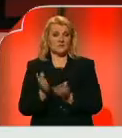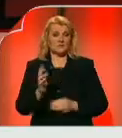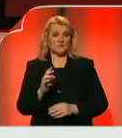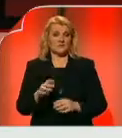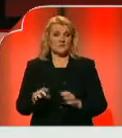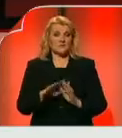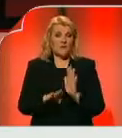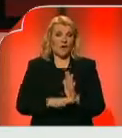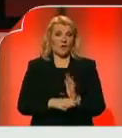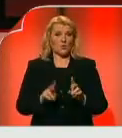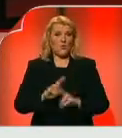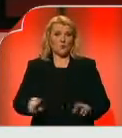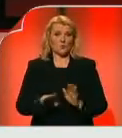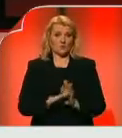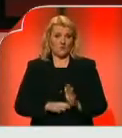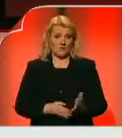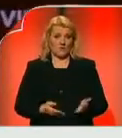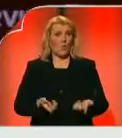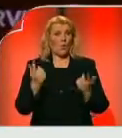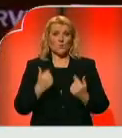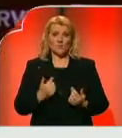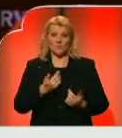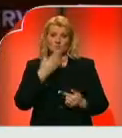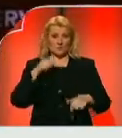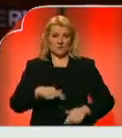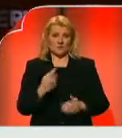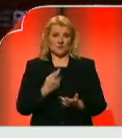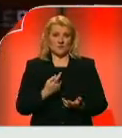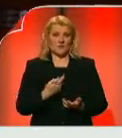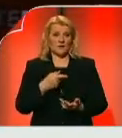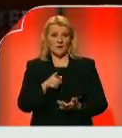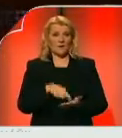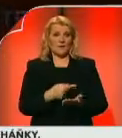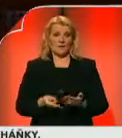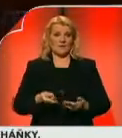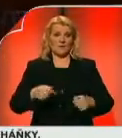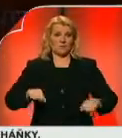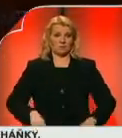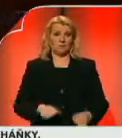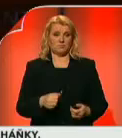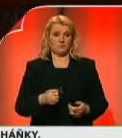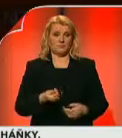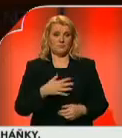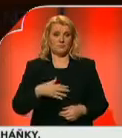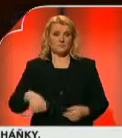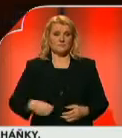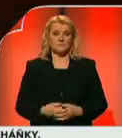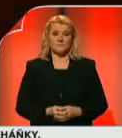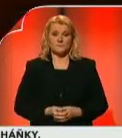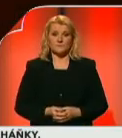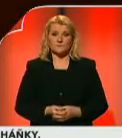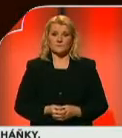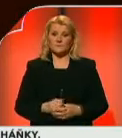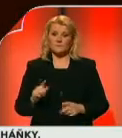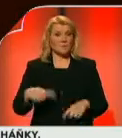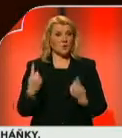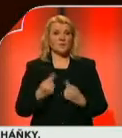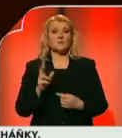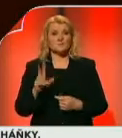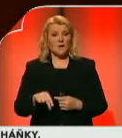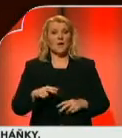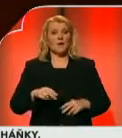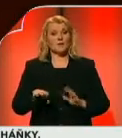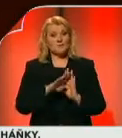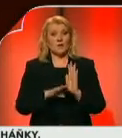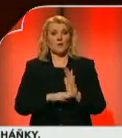ústavou. To já musím jak je tohle vůbec v právním státě možné? Přece ministr není žádný gubernátor. To já musím jednoznačně odmítnout. Přece existuje nějaký legislativní proces